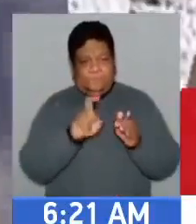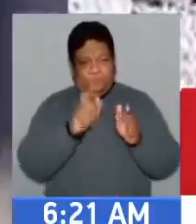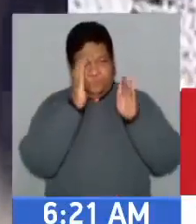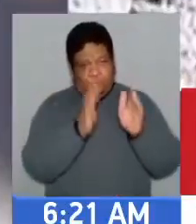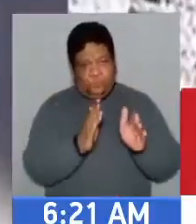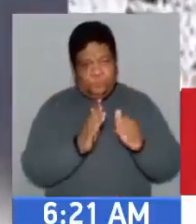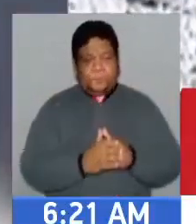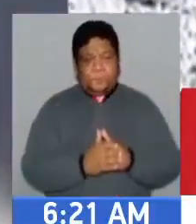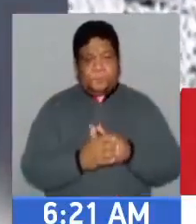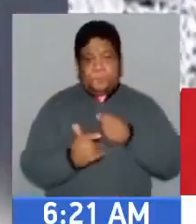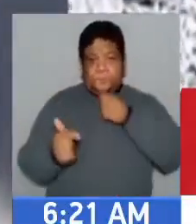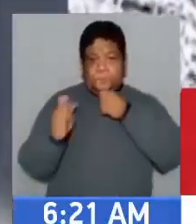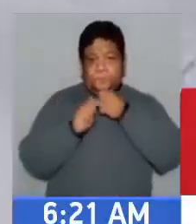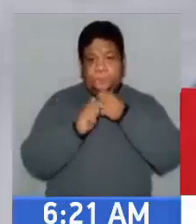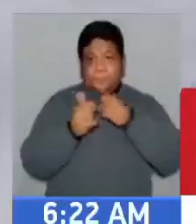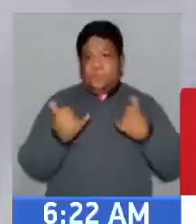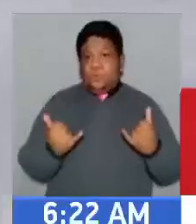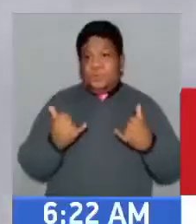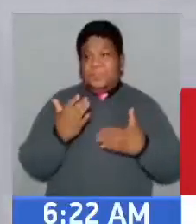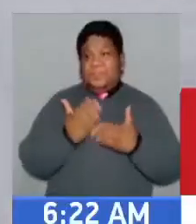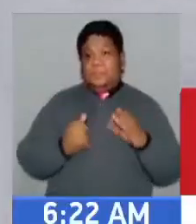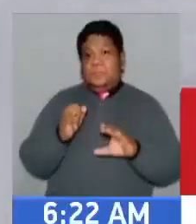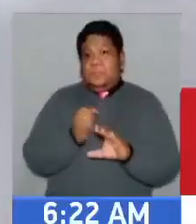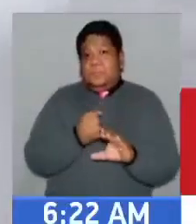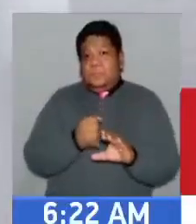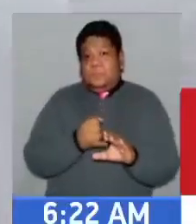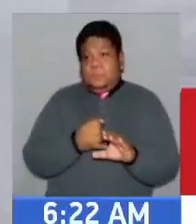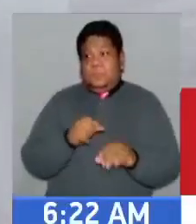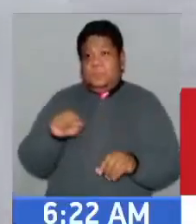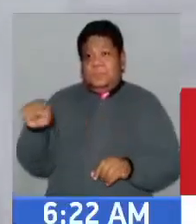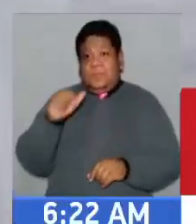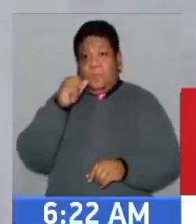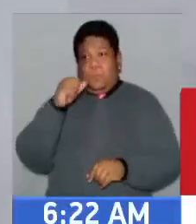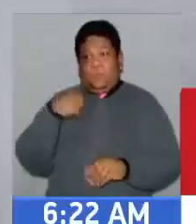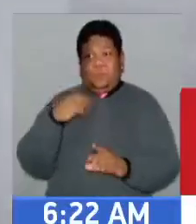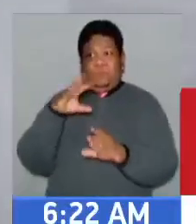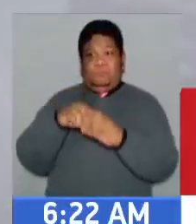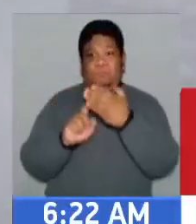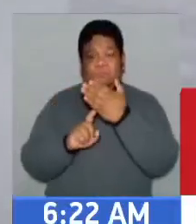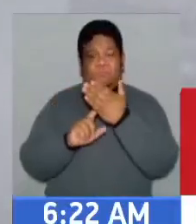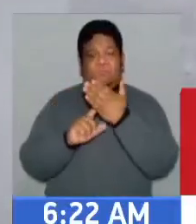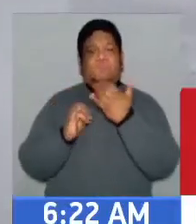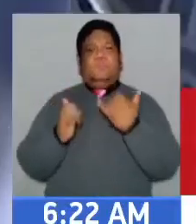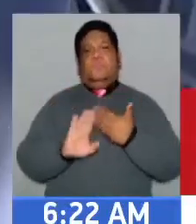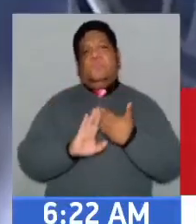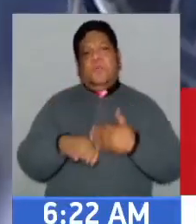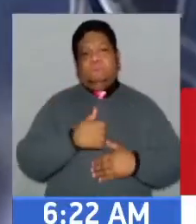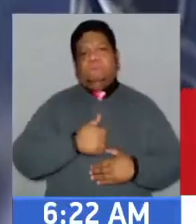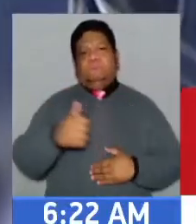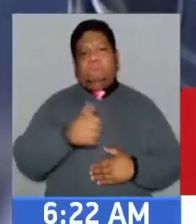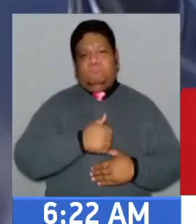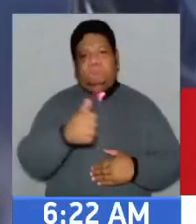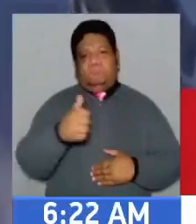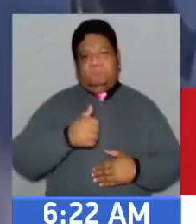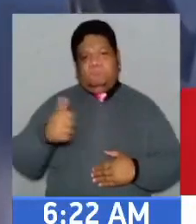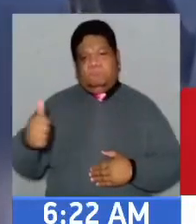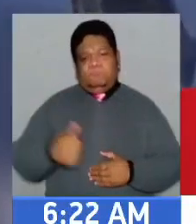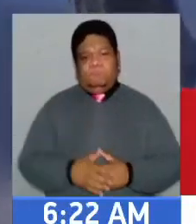pamamasada ang ilang jeepney drivers na lumahok sa transport strike sa Southern Tagalog kahapon.